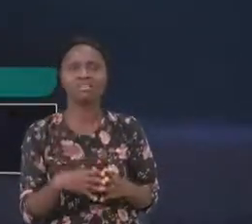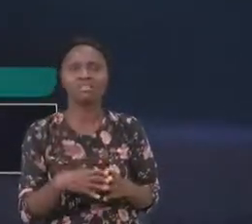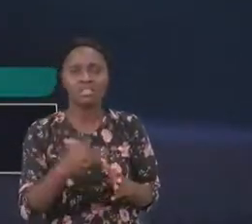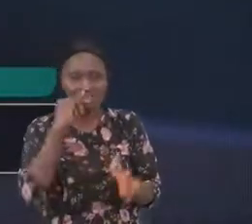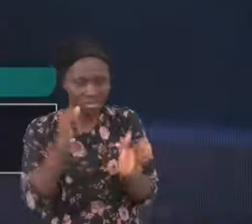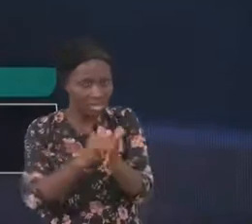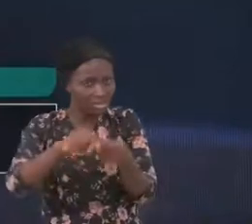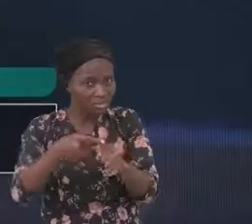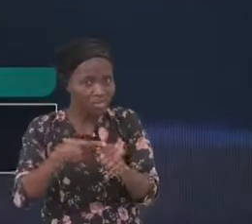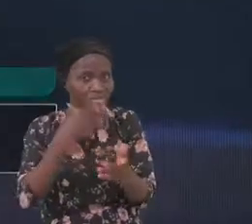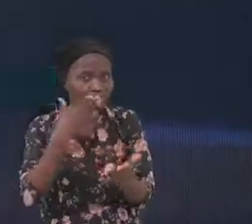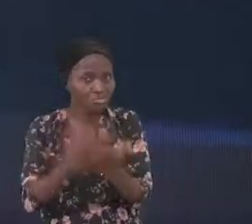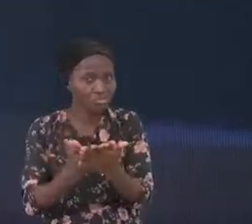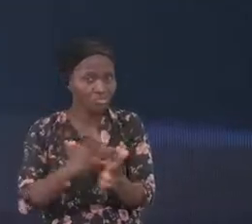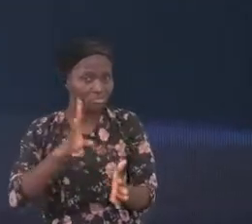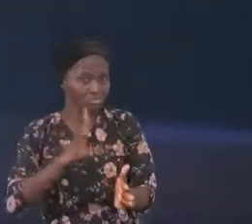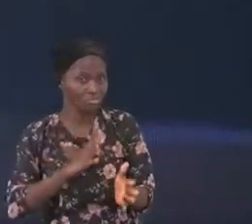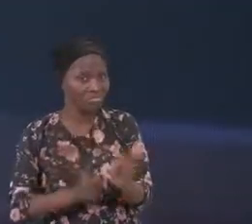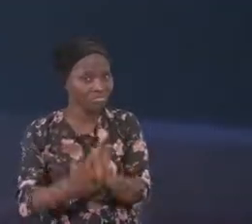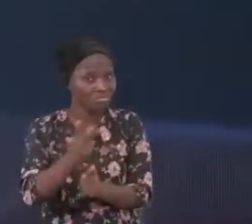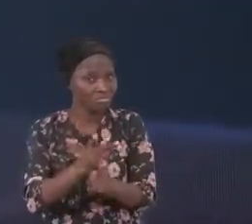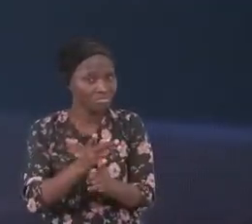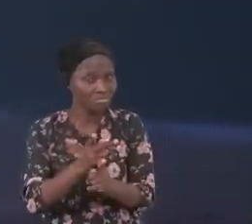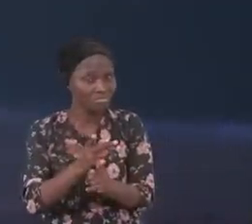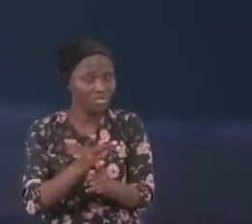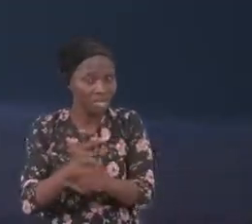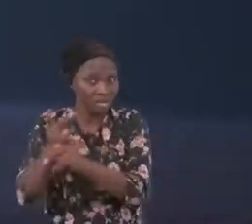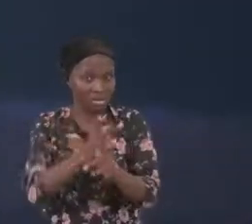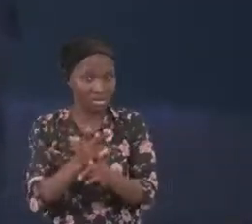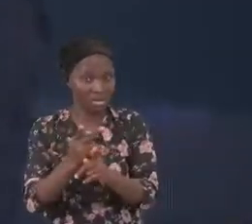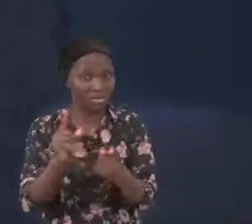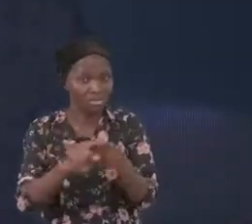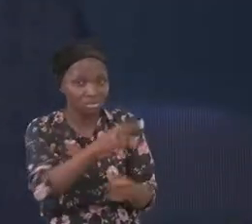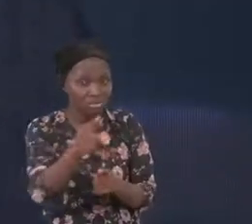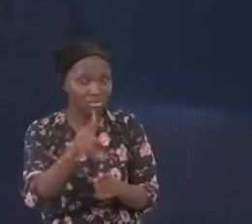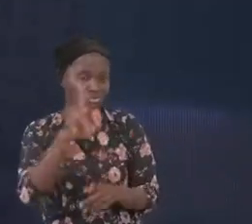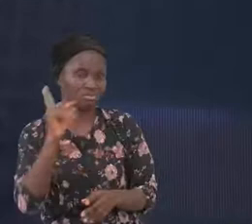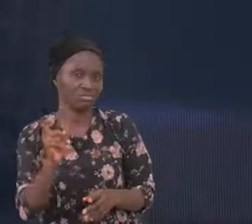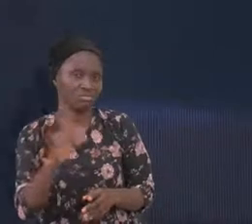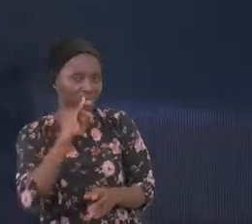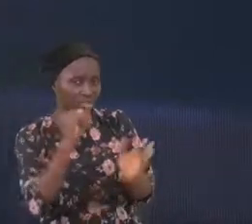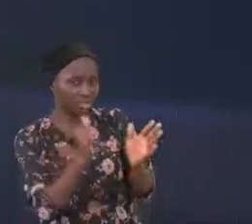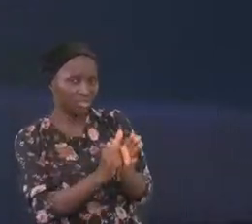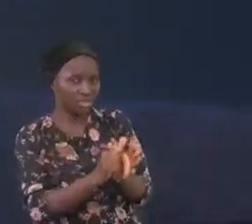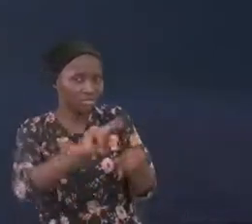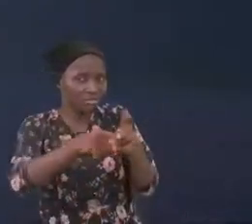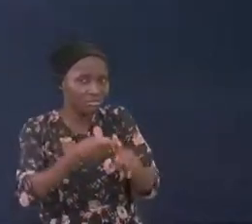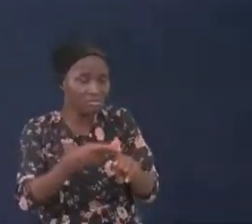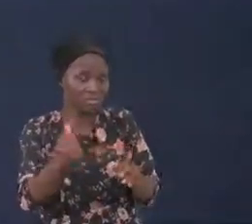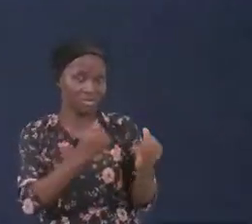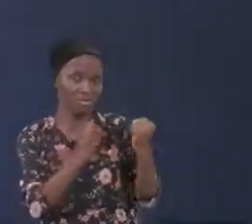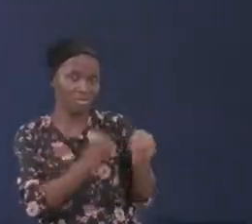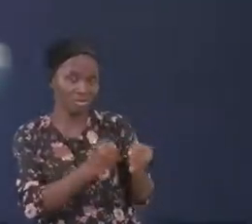gentil, amical ou brutal? C'est. Est-ce qu'il est courageux ou un poltron? Les amis que nous avons.